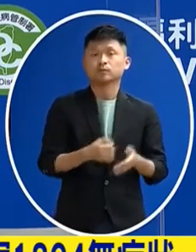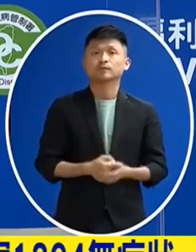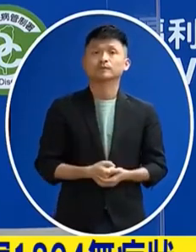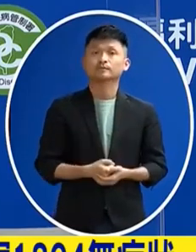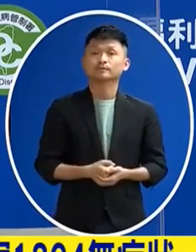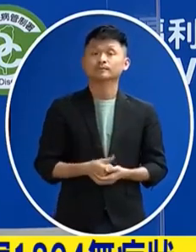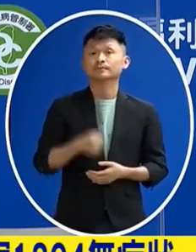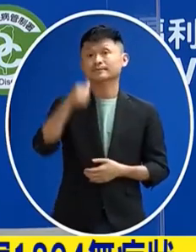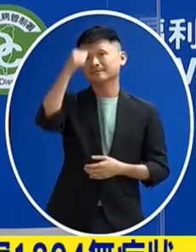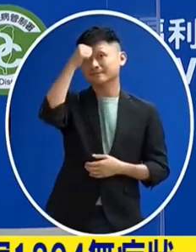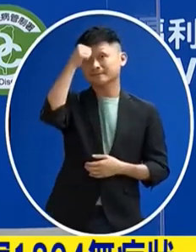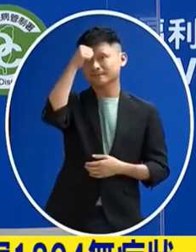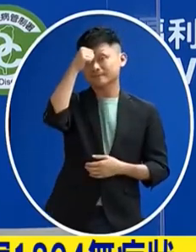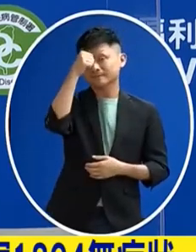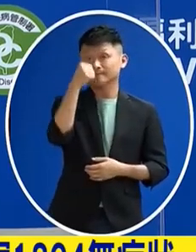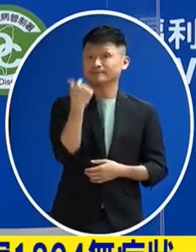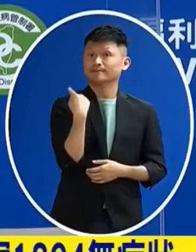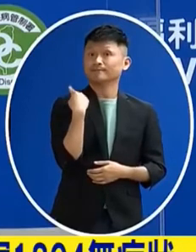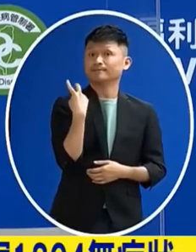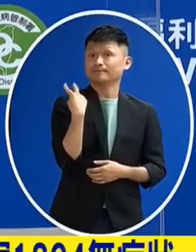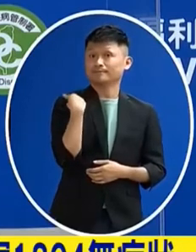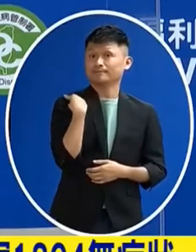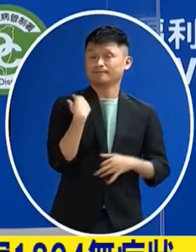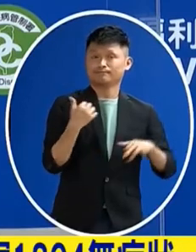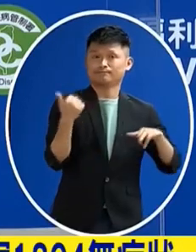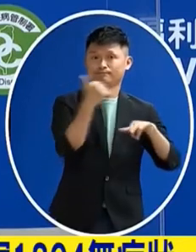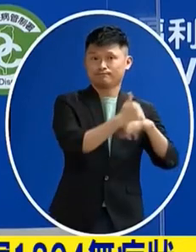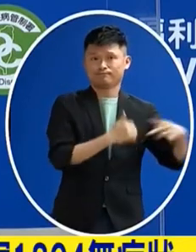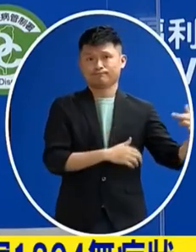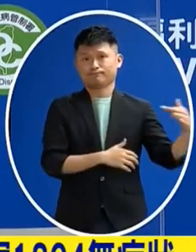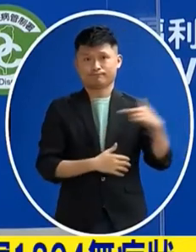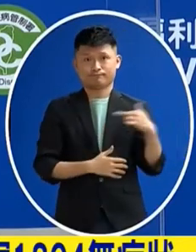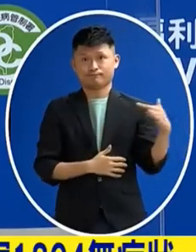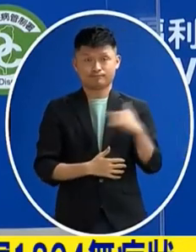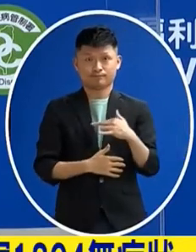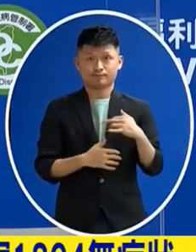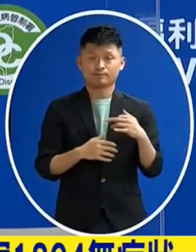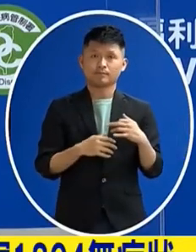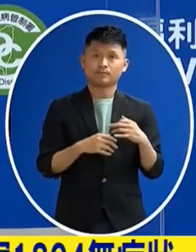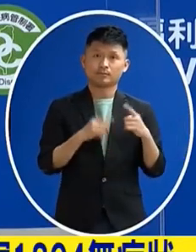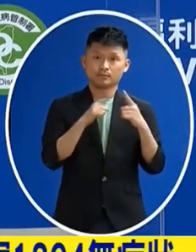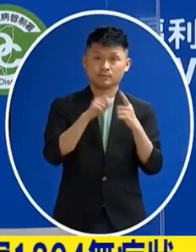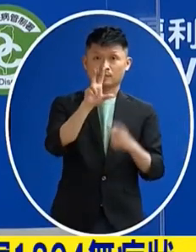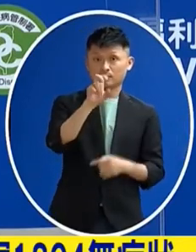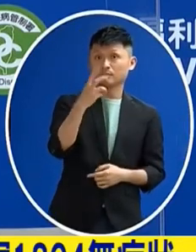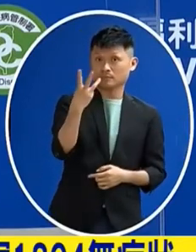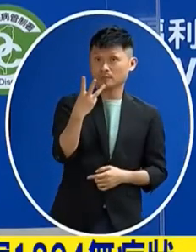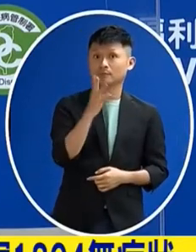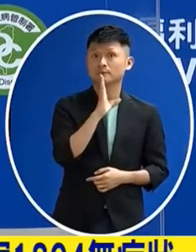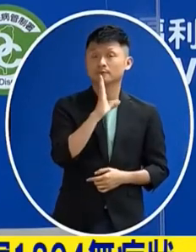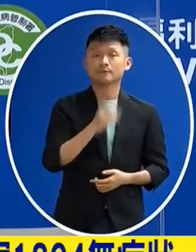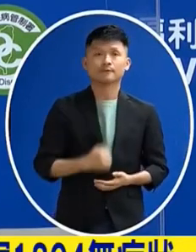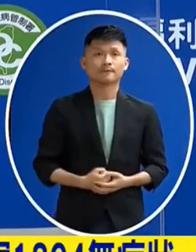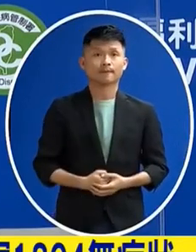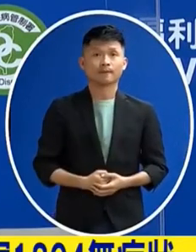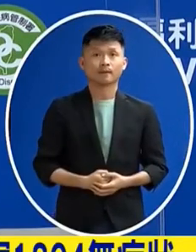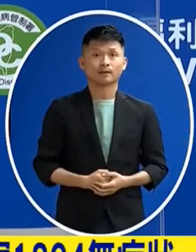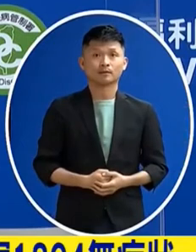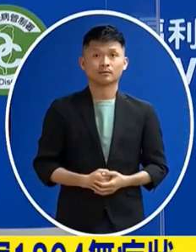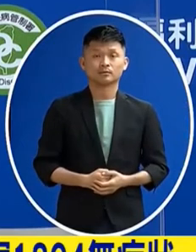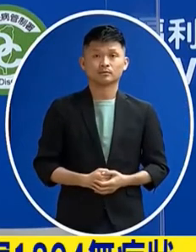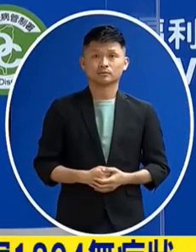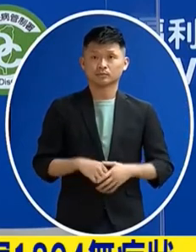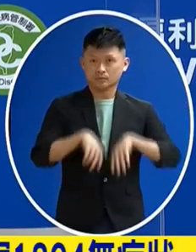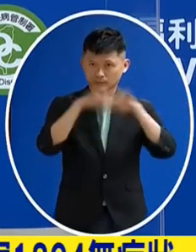那从印度在这2天的在民航班机回来的，哈，总共有73位哈，那好，全